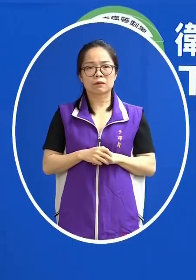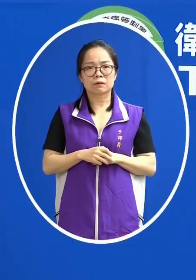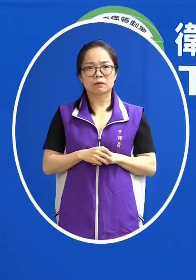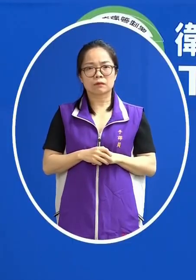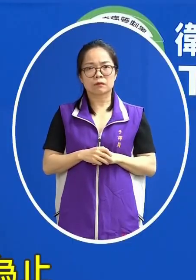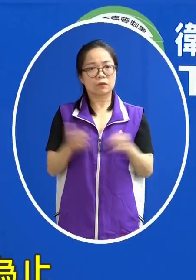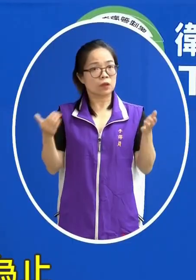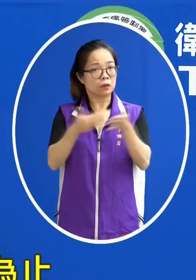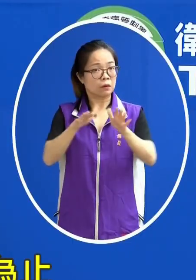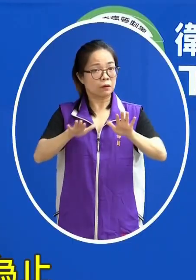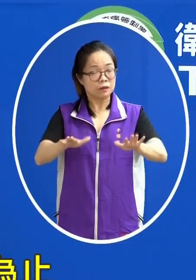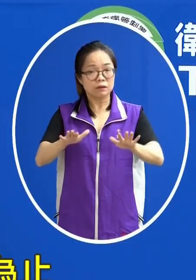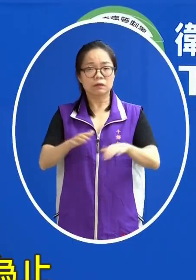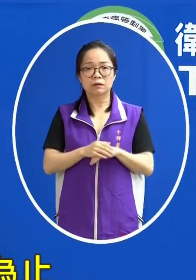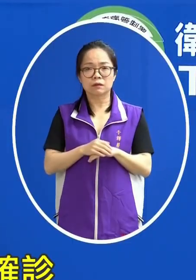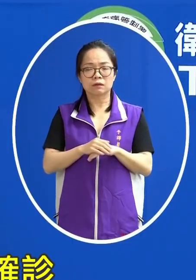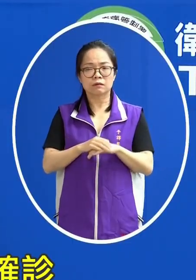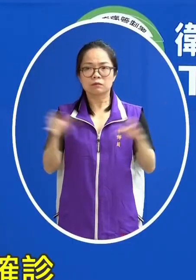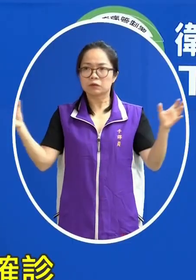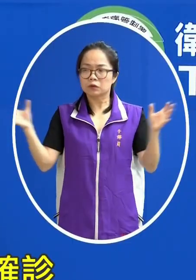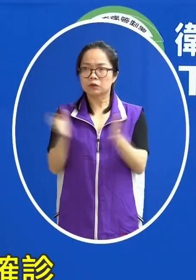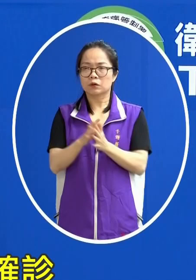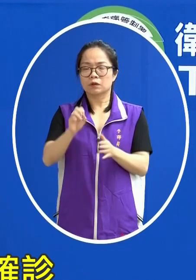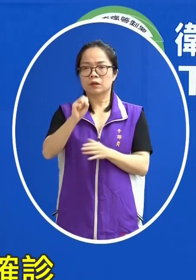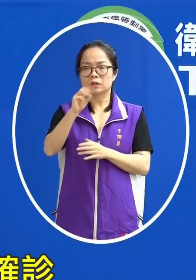总共我们到今天为止，总共有